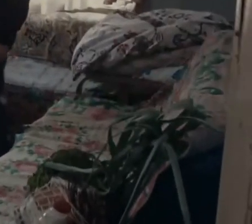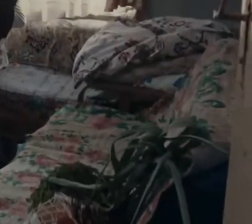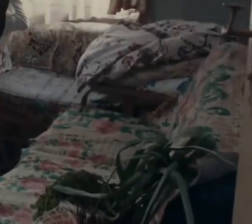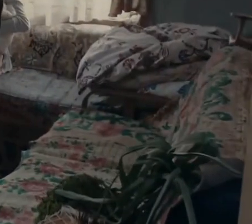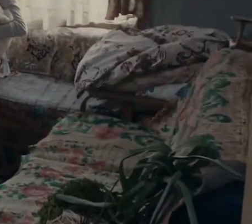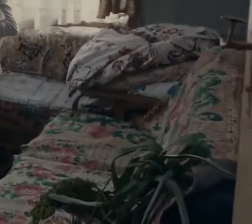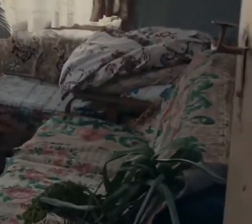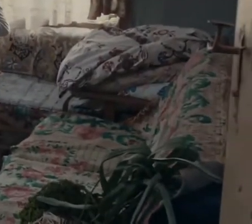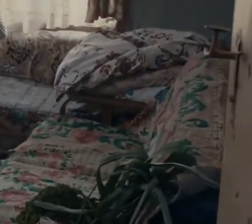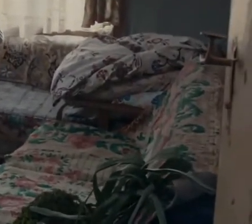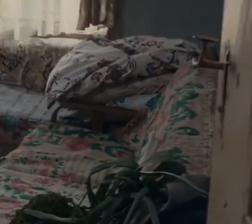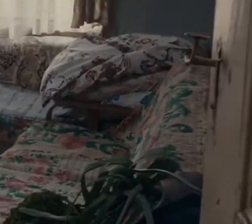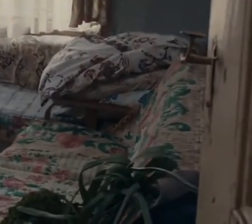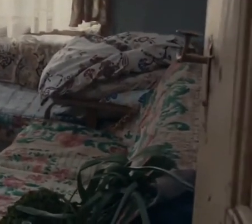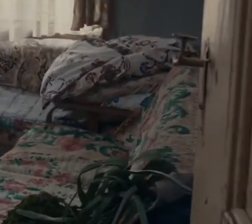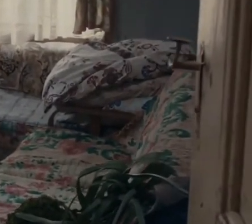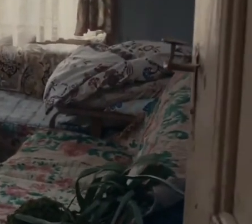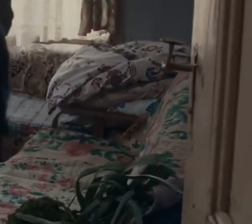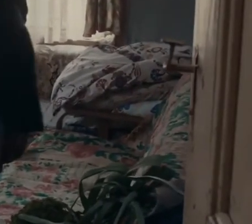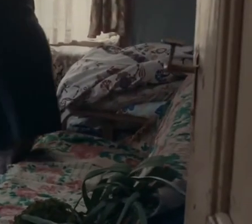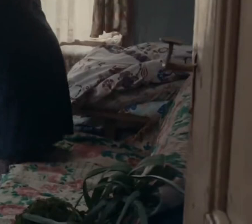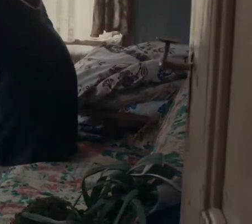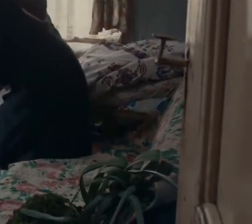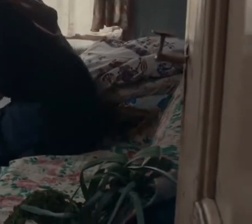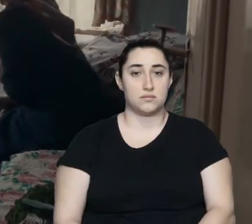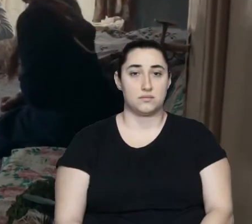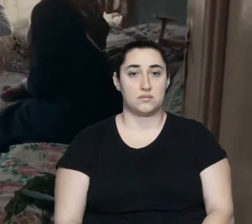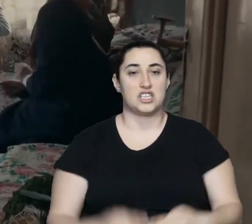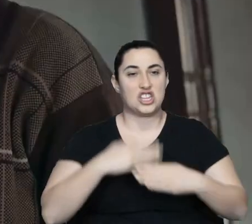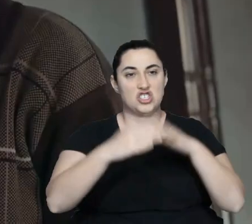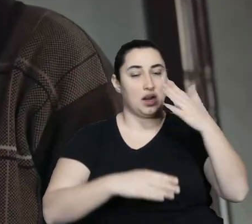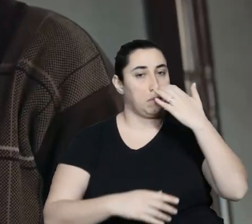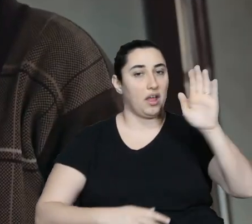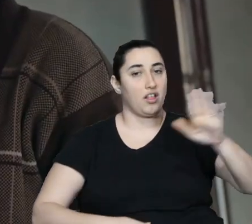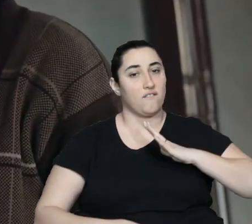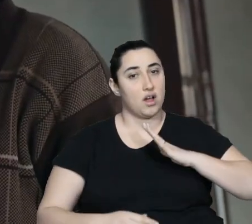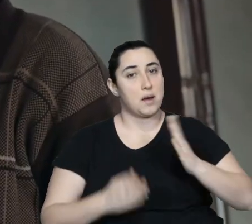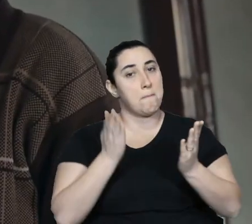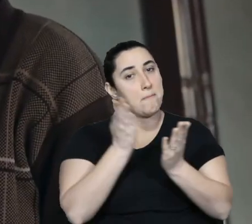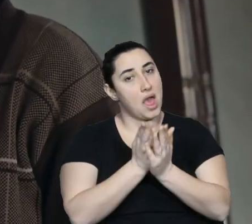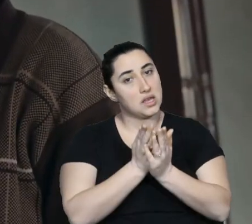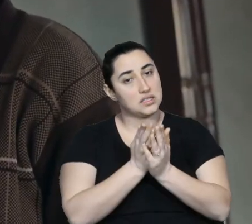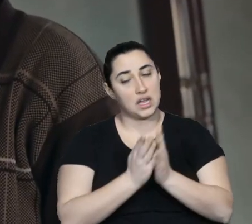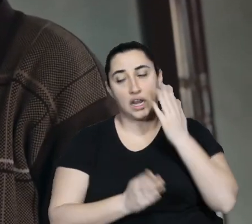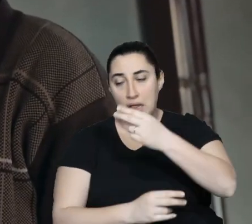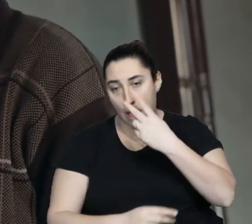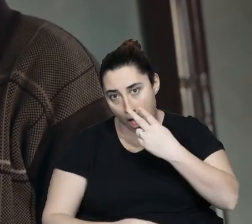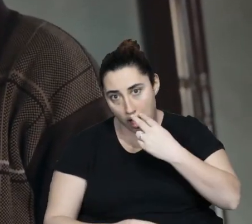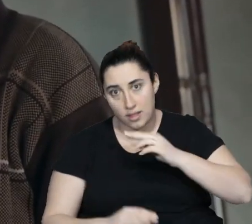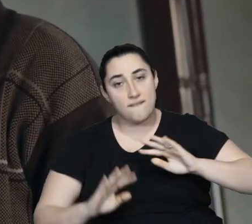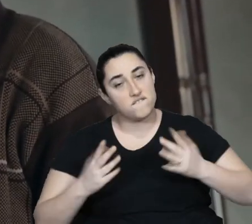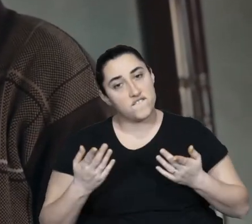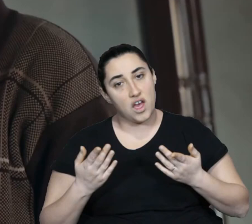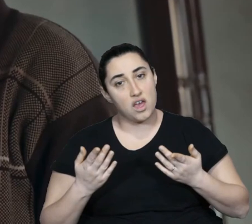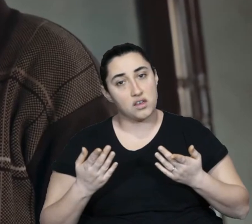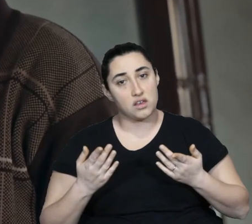Genç Faik kalktı. Onun kalktığı yere kadın oturdu. Dışarıdalar. Ya mezarının başında ağlayacaksın